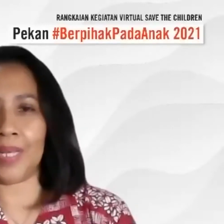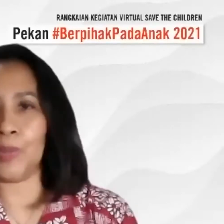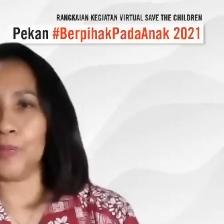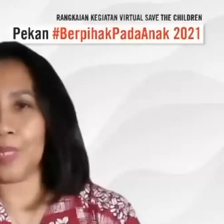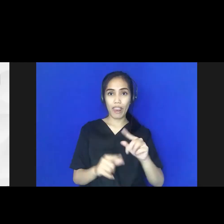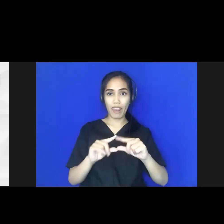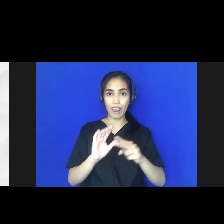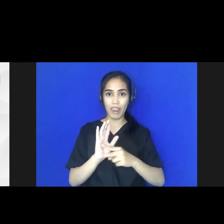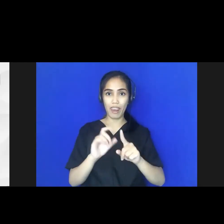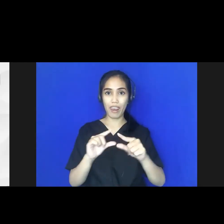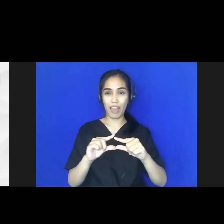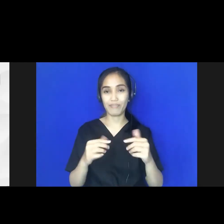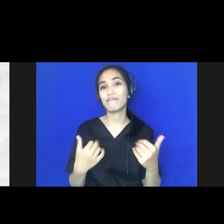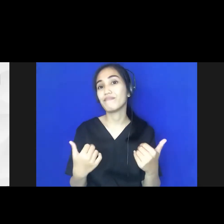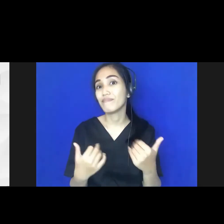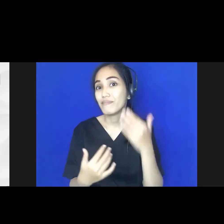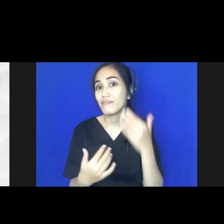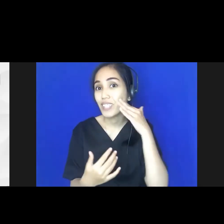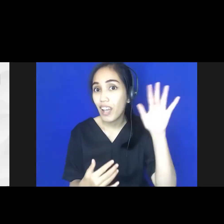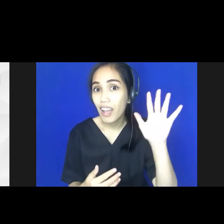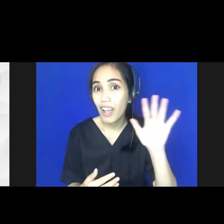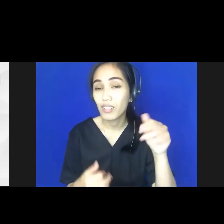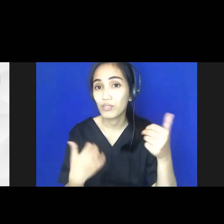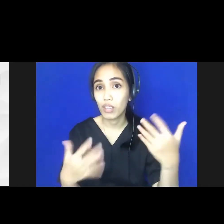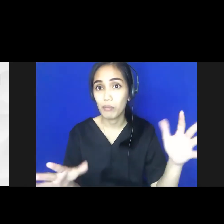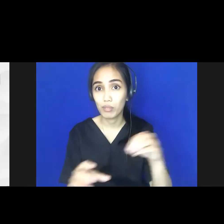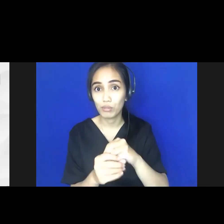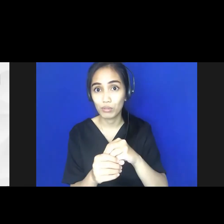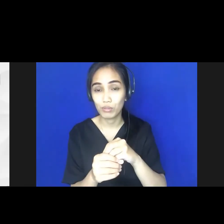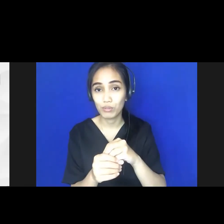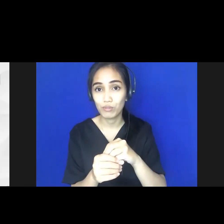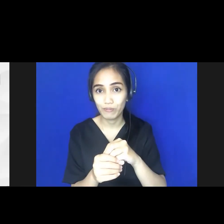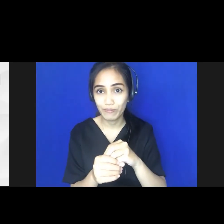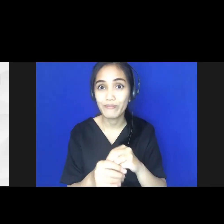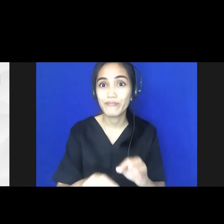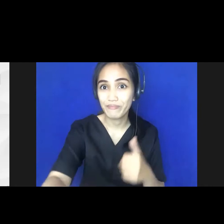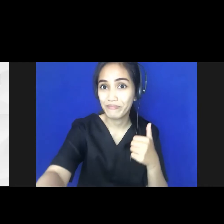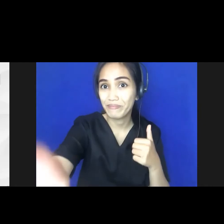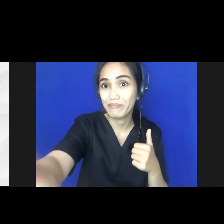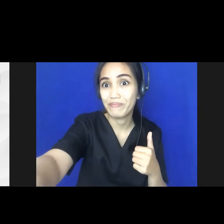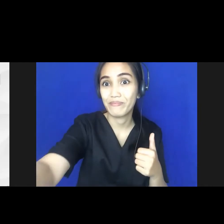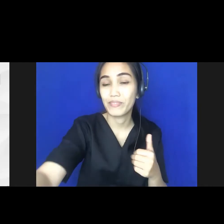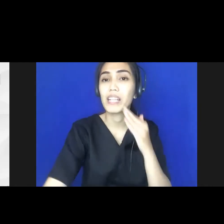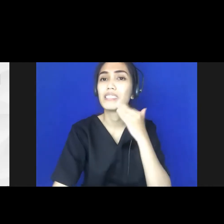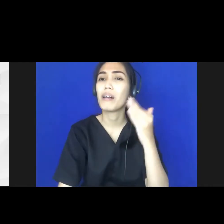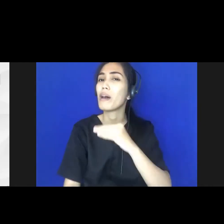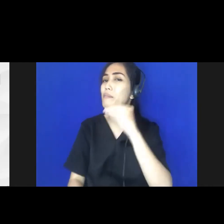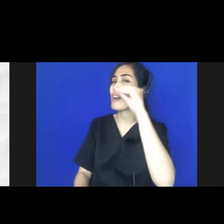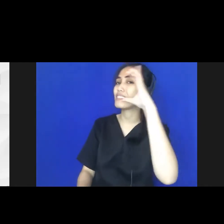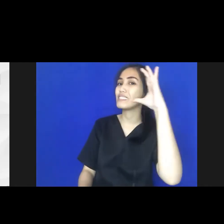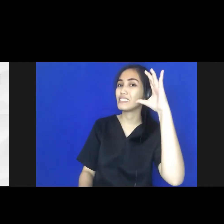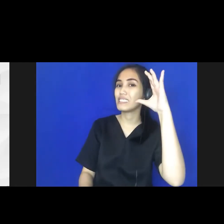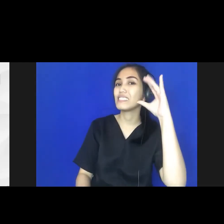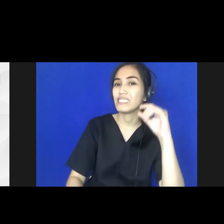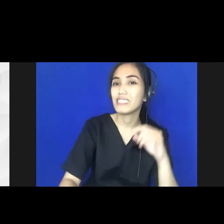Adik Novanda. Adik Nova, sudah bersama-sama dengan kita? Ya, selamat pagi. Selamat pagi,